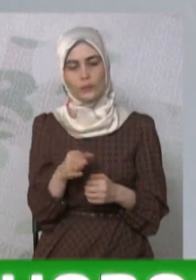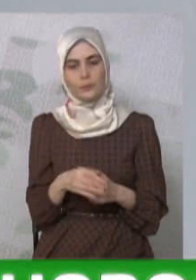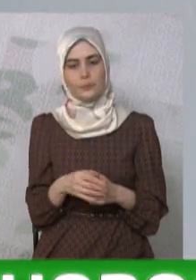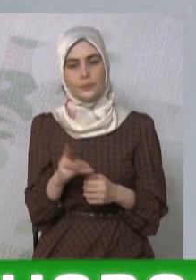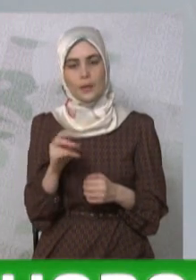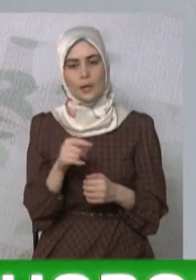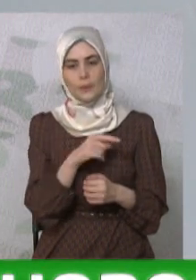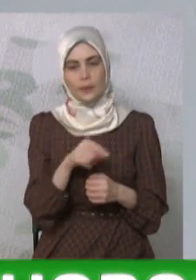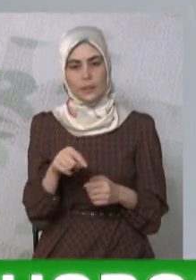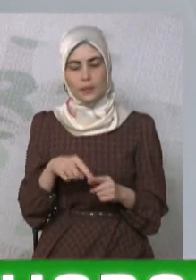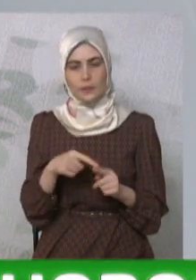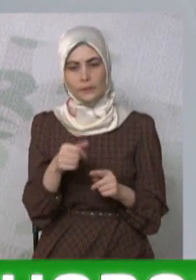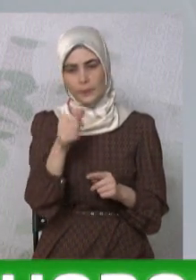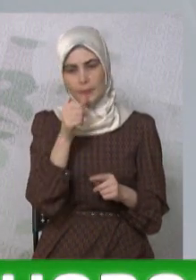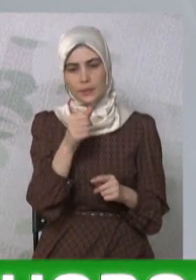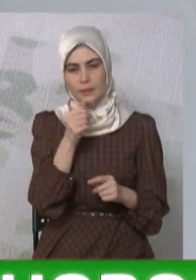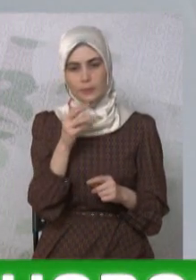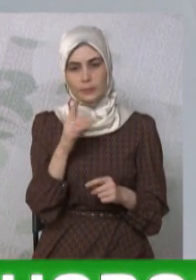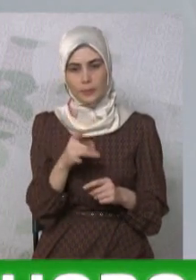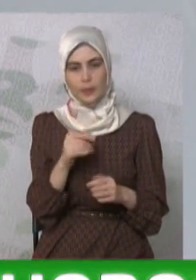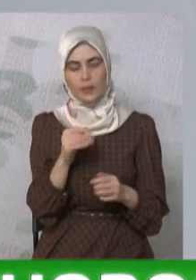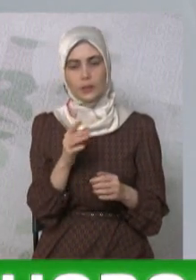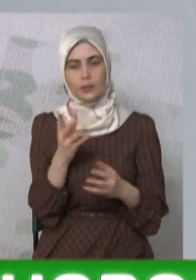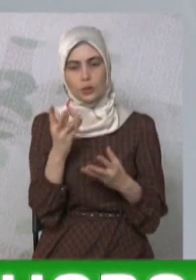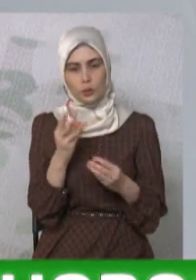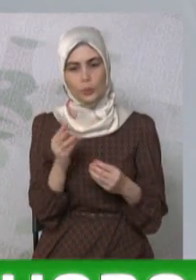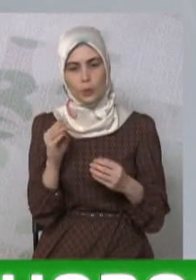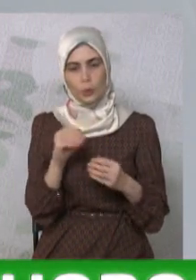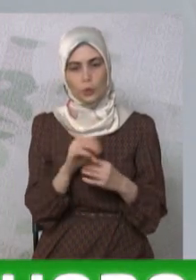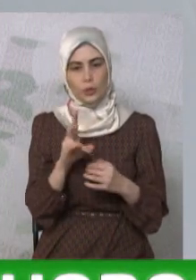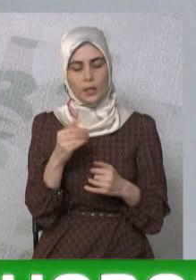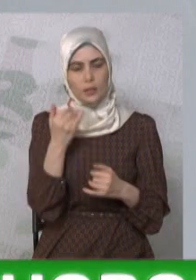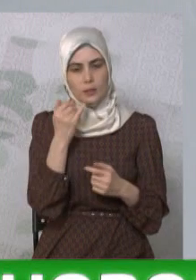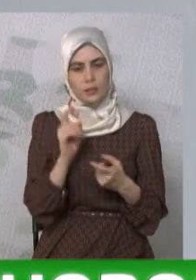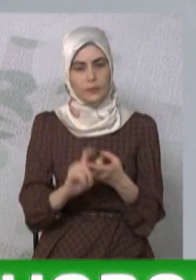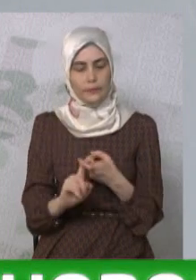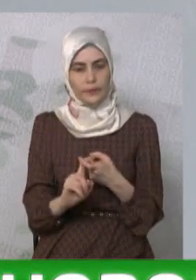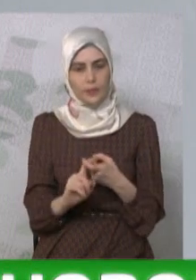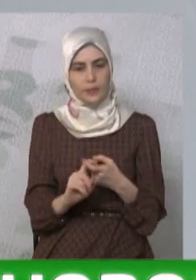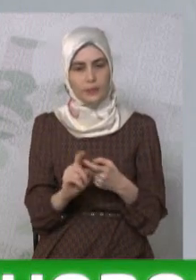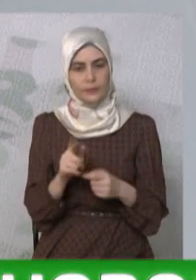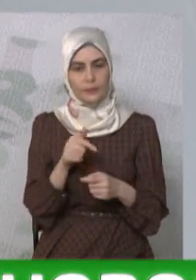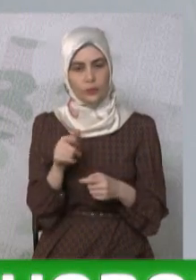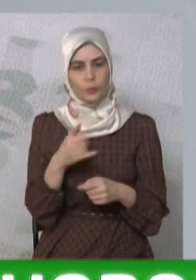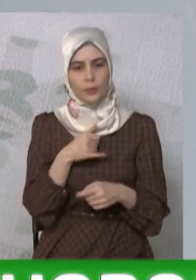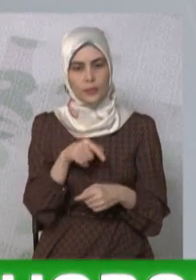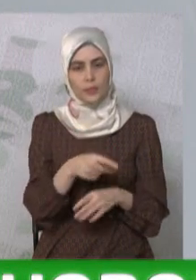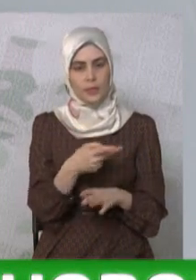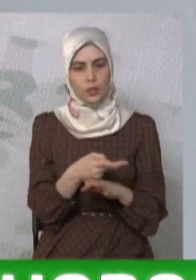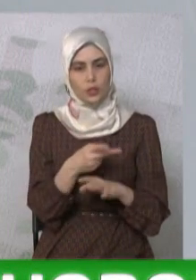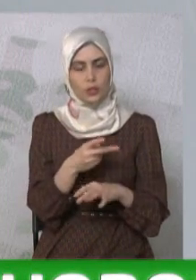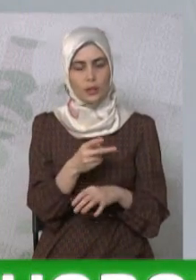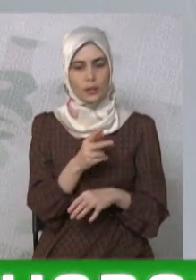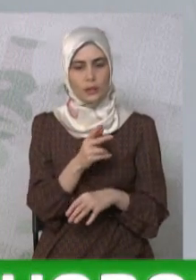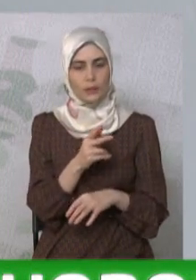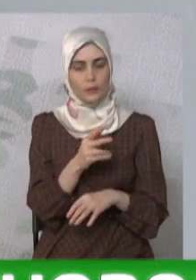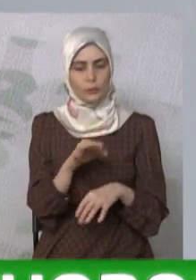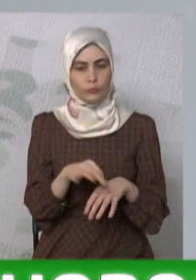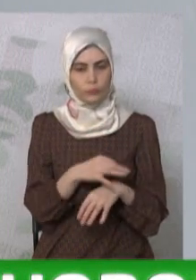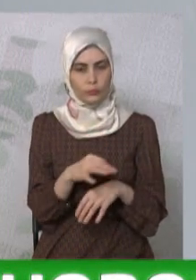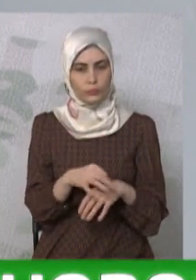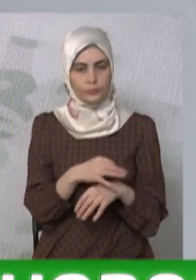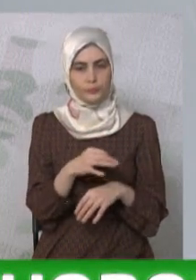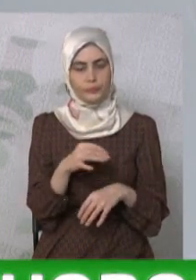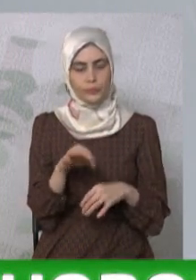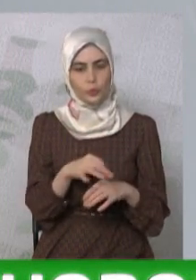протяжении вот этого месяца мы практически днем и ночью на связи с ним. У меня здесь супруг лежит. Вот ровно сегодня 4 недели, как